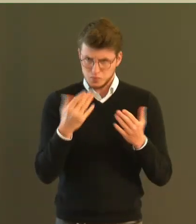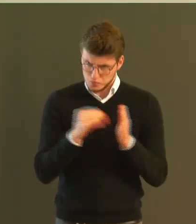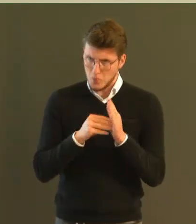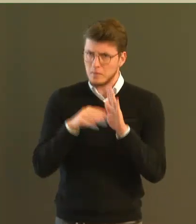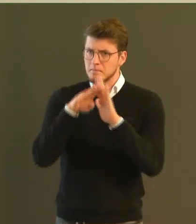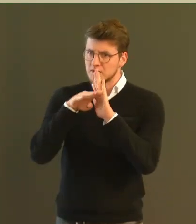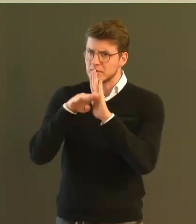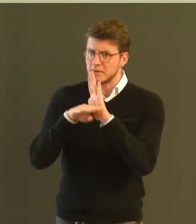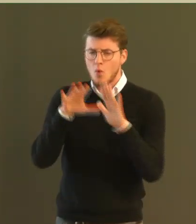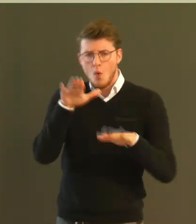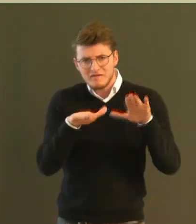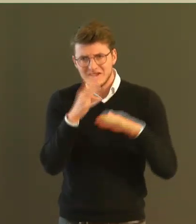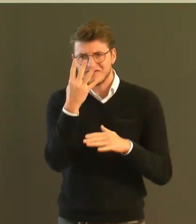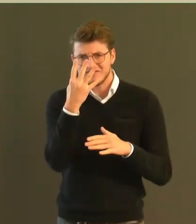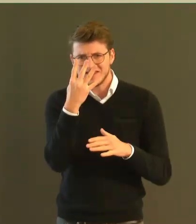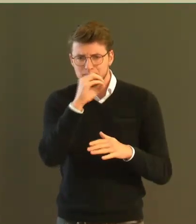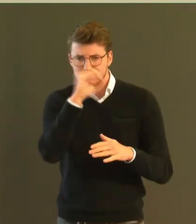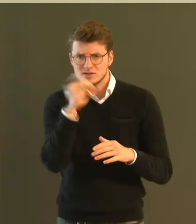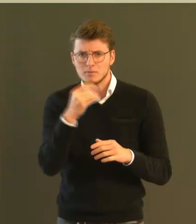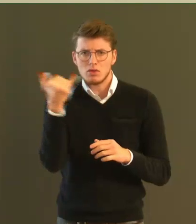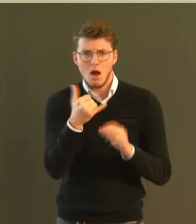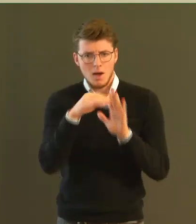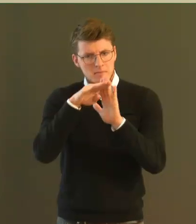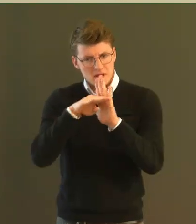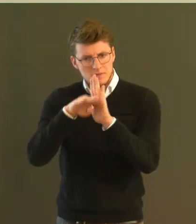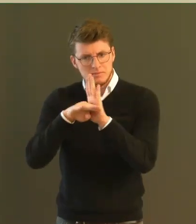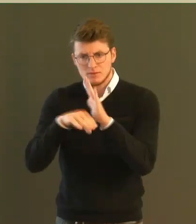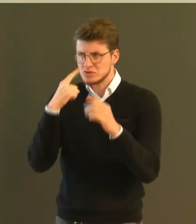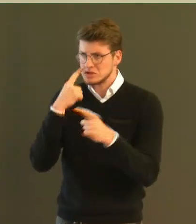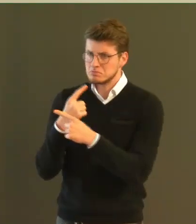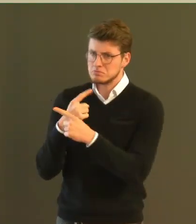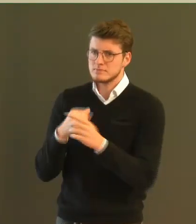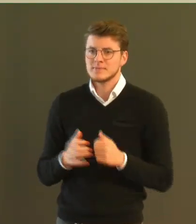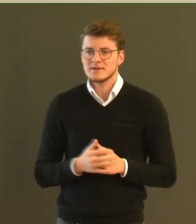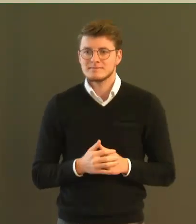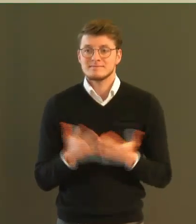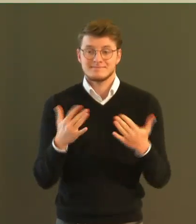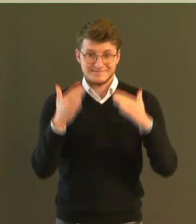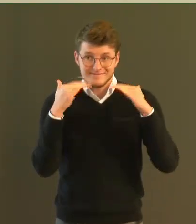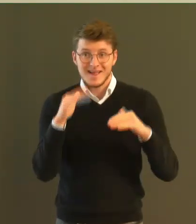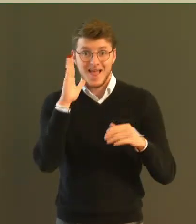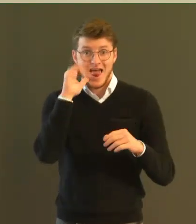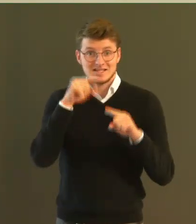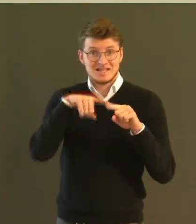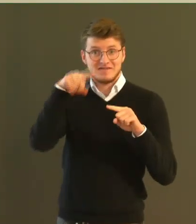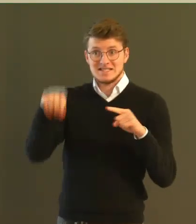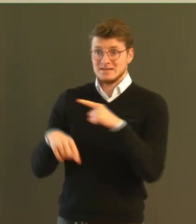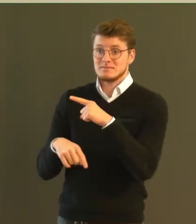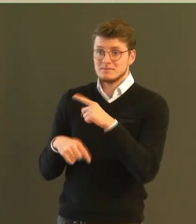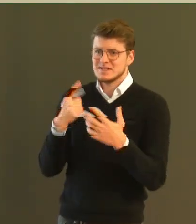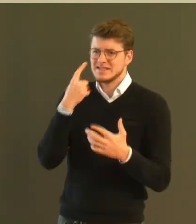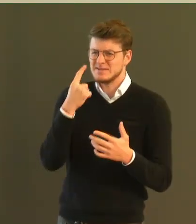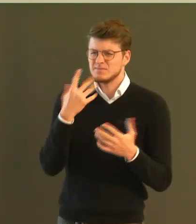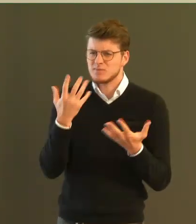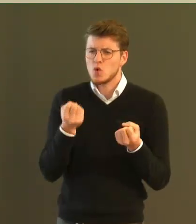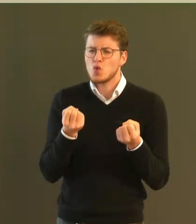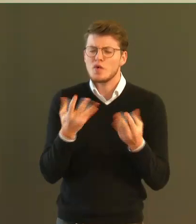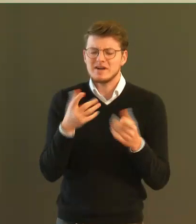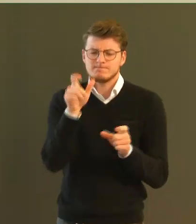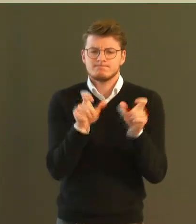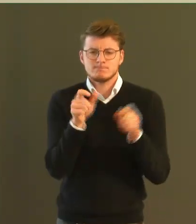ils procèdent par de nombreux artistes figurent études et évolutive en attendant ouvre l'oeil de